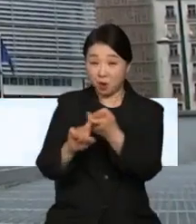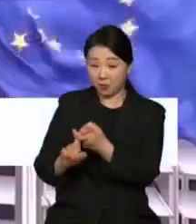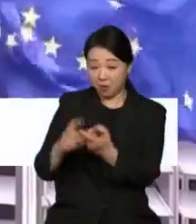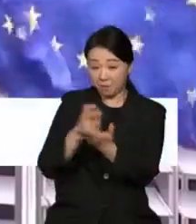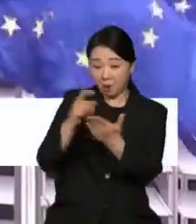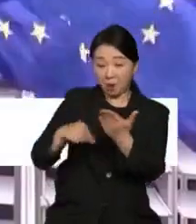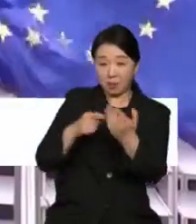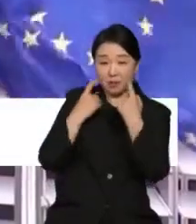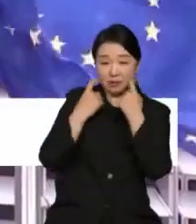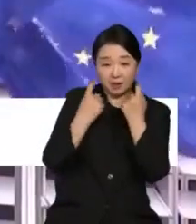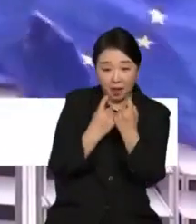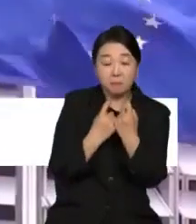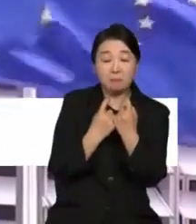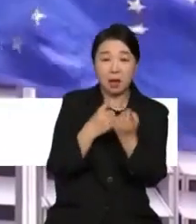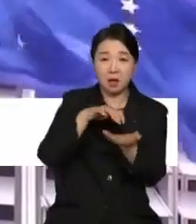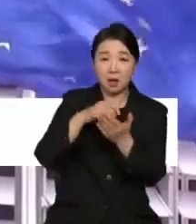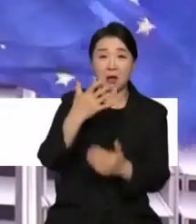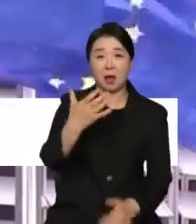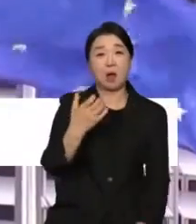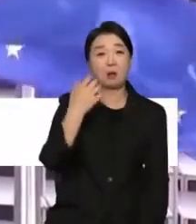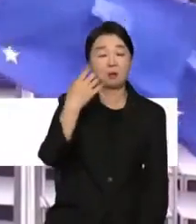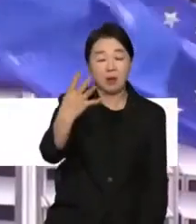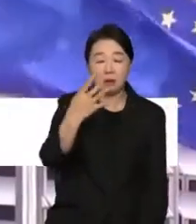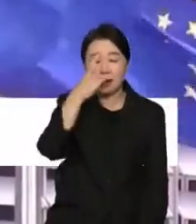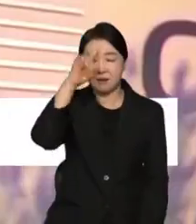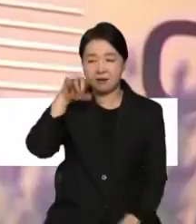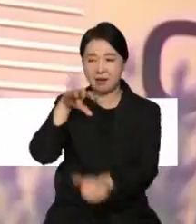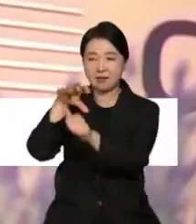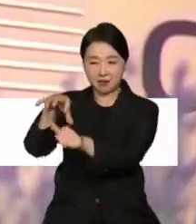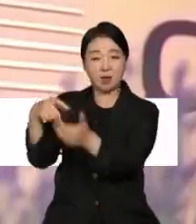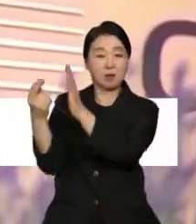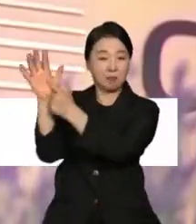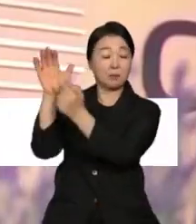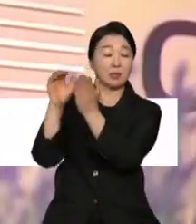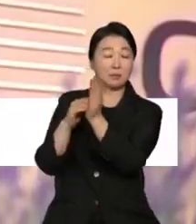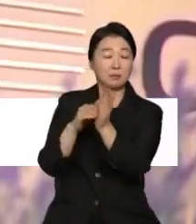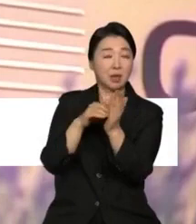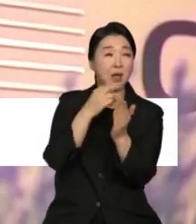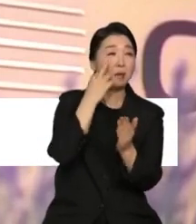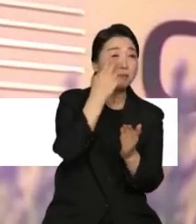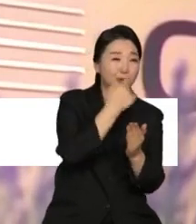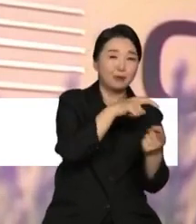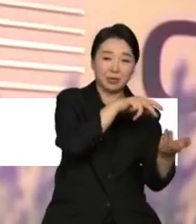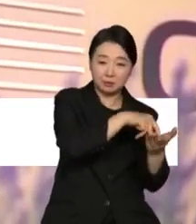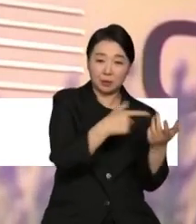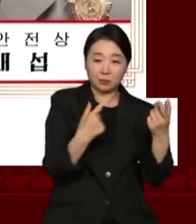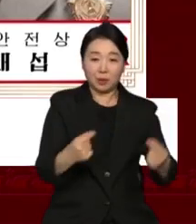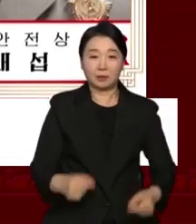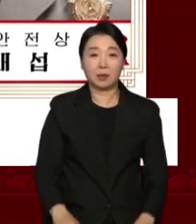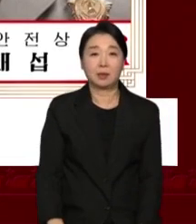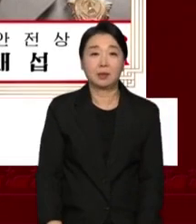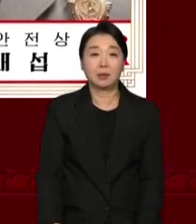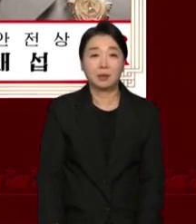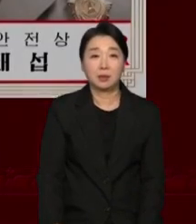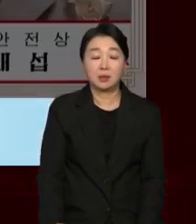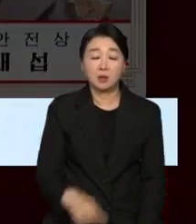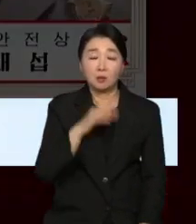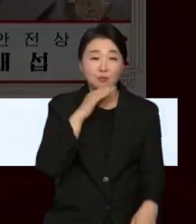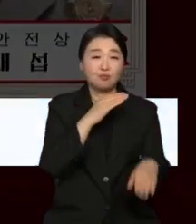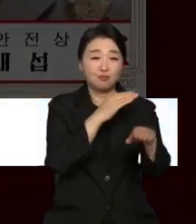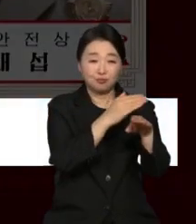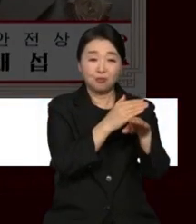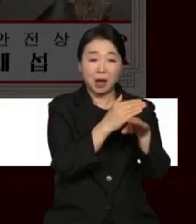등 194건에 대한 러시아 제재를 발표해 미국과 보조를 맞췄습니다. 여기에는 북한